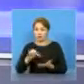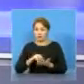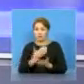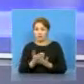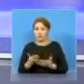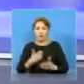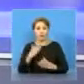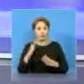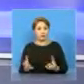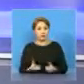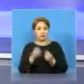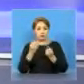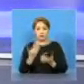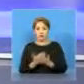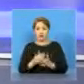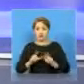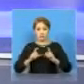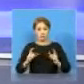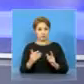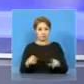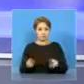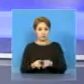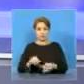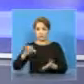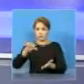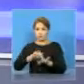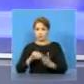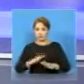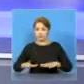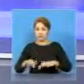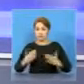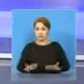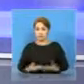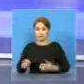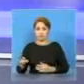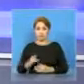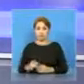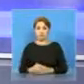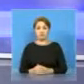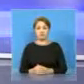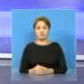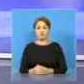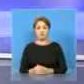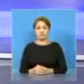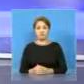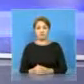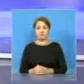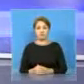за оказанную поддержку в период карантина, а также за участие в общественной жизни региона.